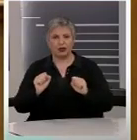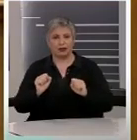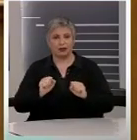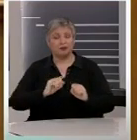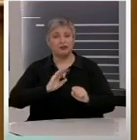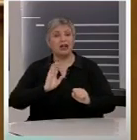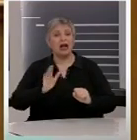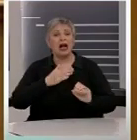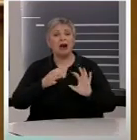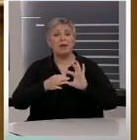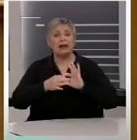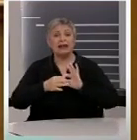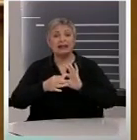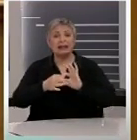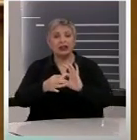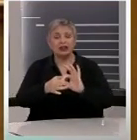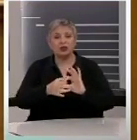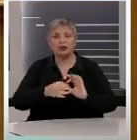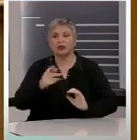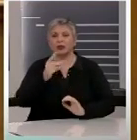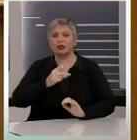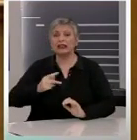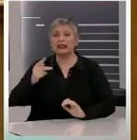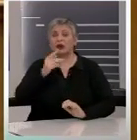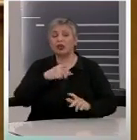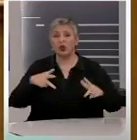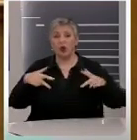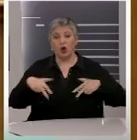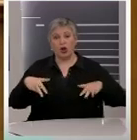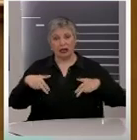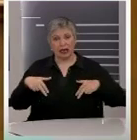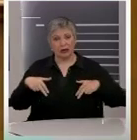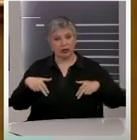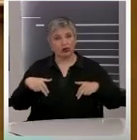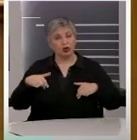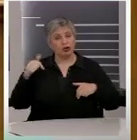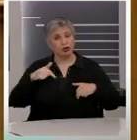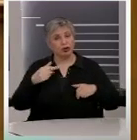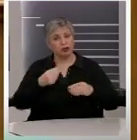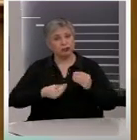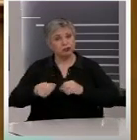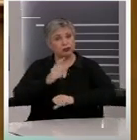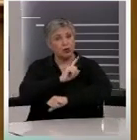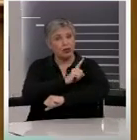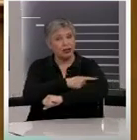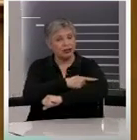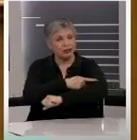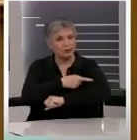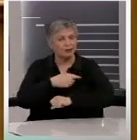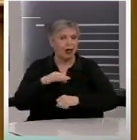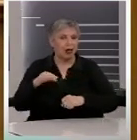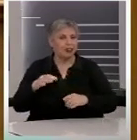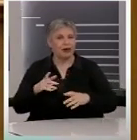να διευρύνουμε το κοινωνικό κράτος, θα είναι πιο ισχυρή ή λιγότερη ισχυρή? Όταν